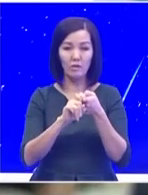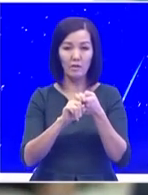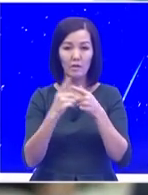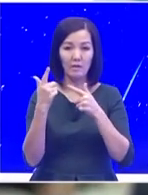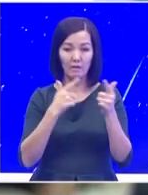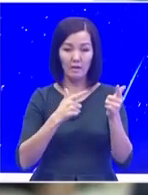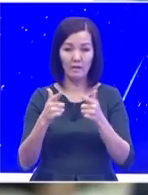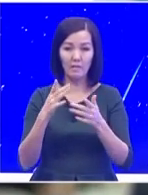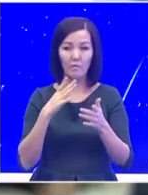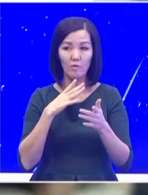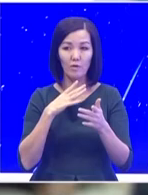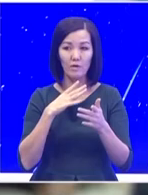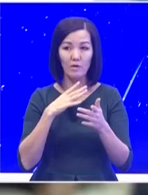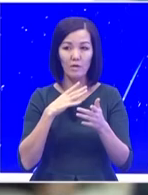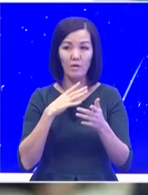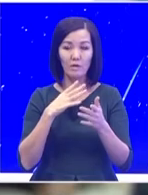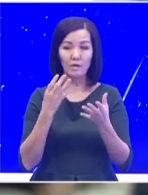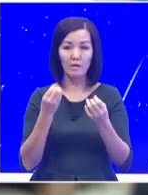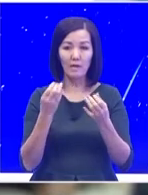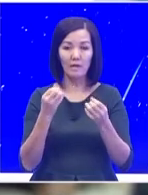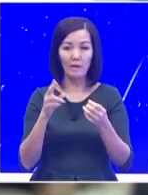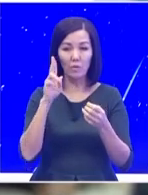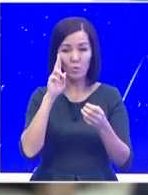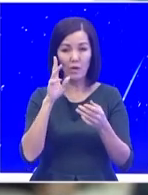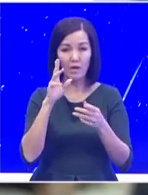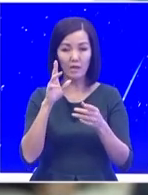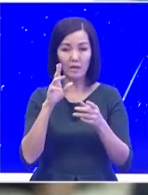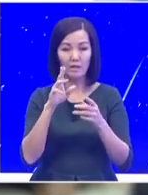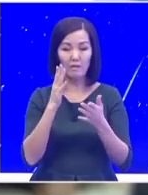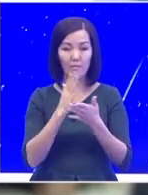дайындап қойдық. Тағы да туалеті бар,